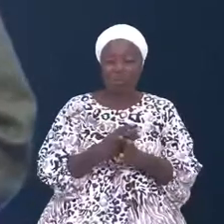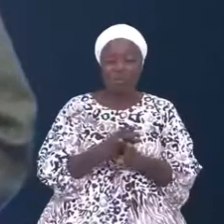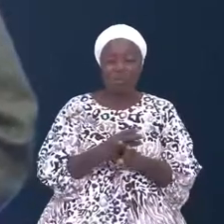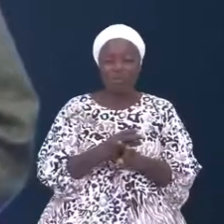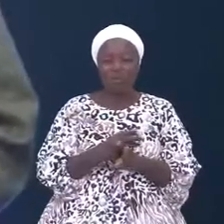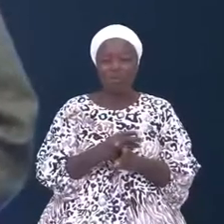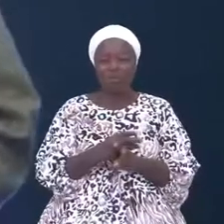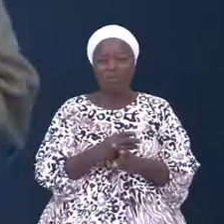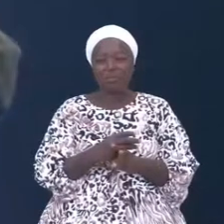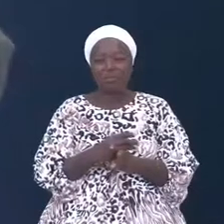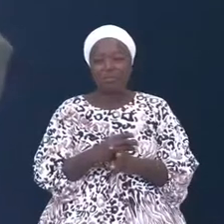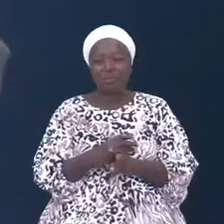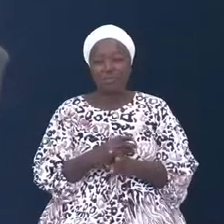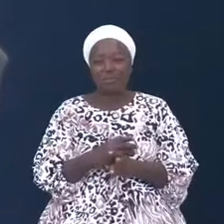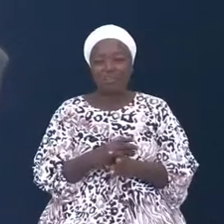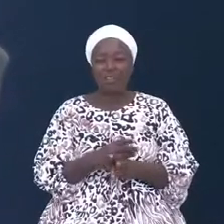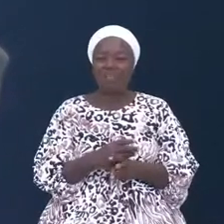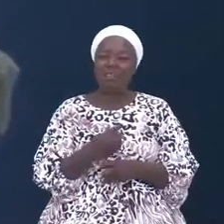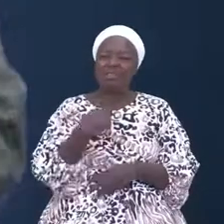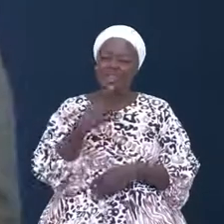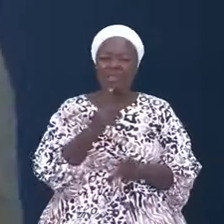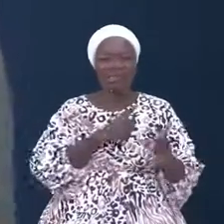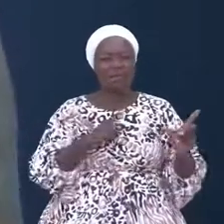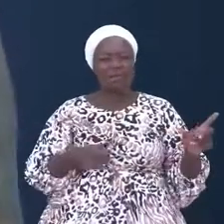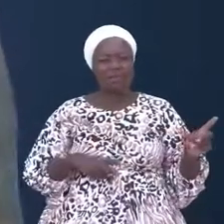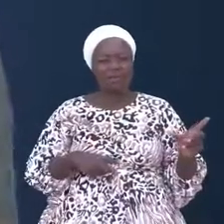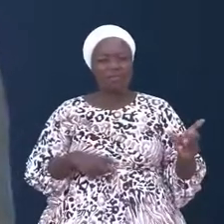en Australie, en Nouvelle-Zélande,